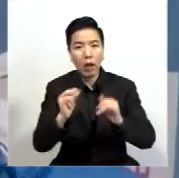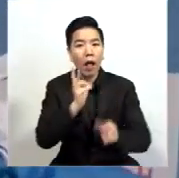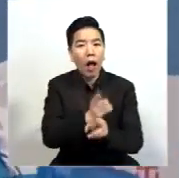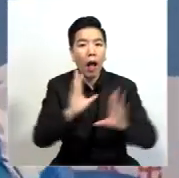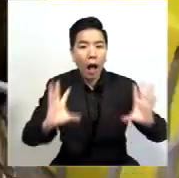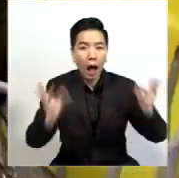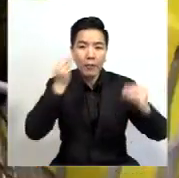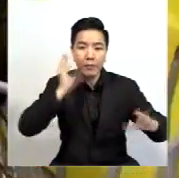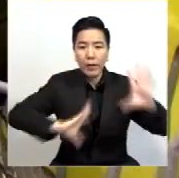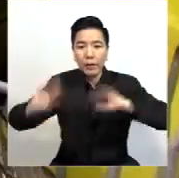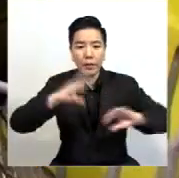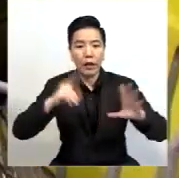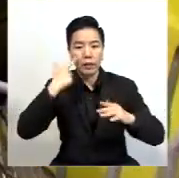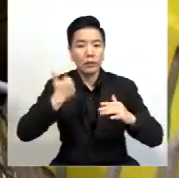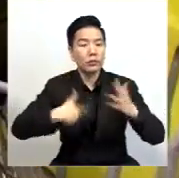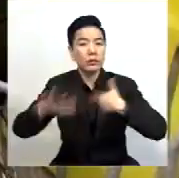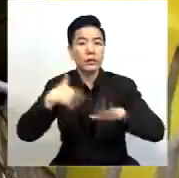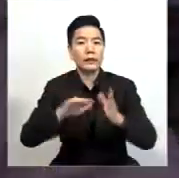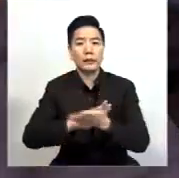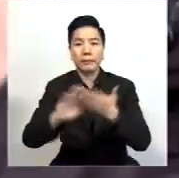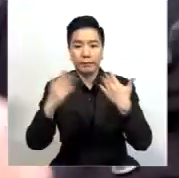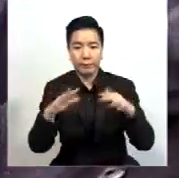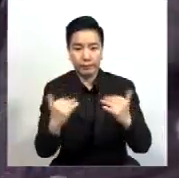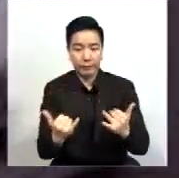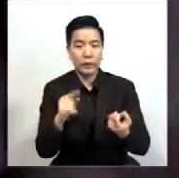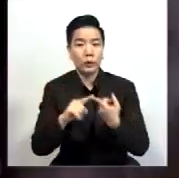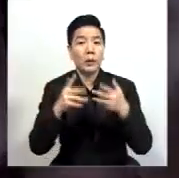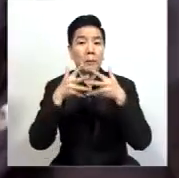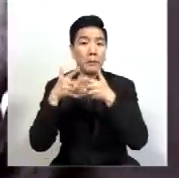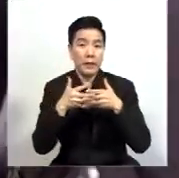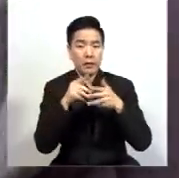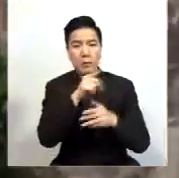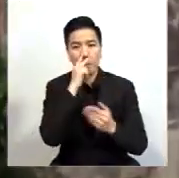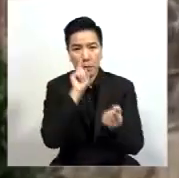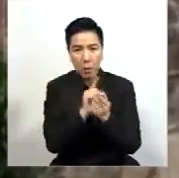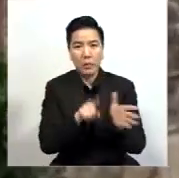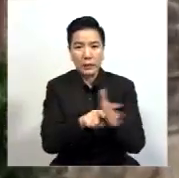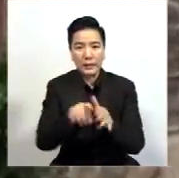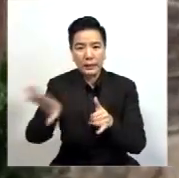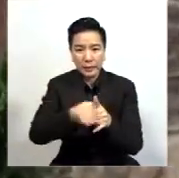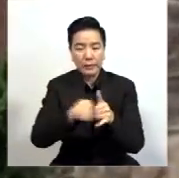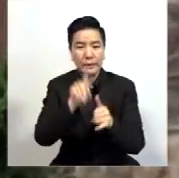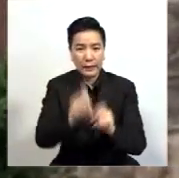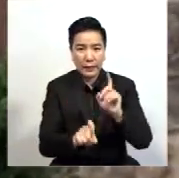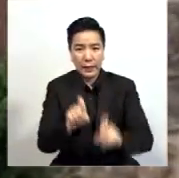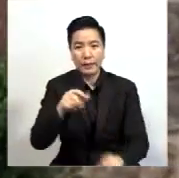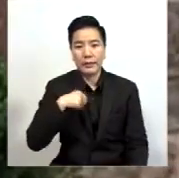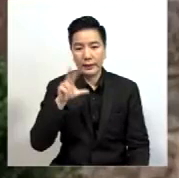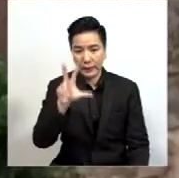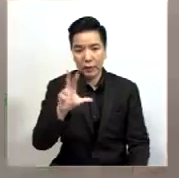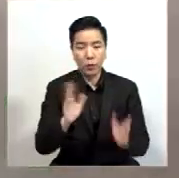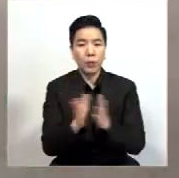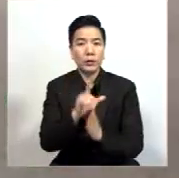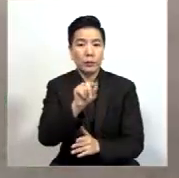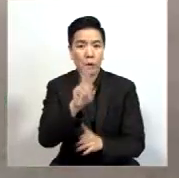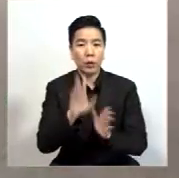ได้รับการรักษาจนหายดีและเดินทางกลับบ้านได้ ด้านสหรัฐซึ่งยังพบผู้เสียชีวิตเพิ่มอีก3คนเป็น22